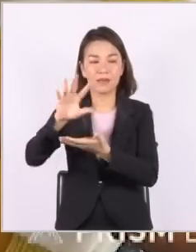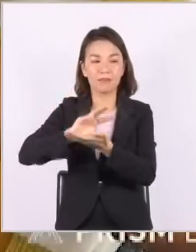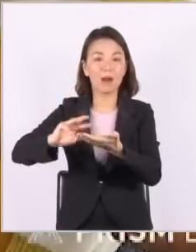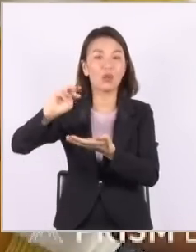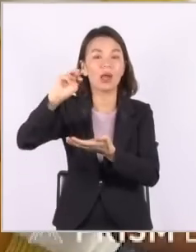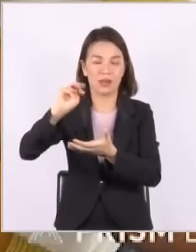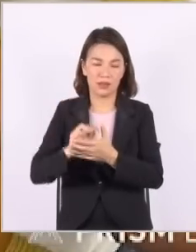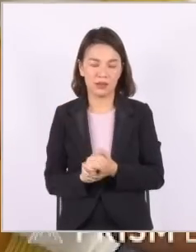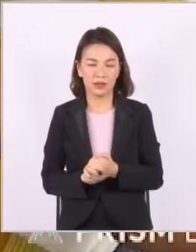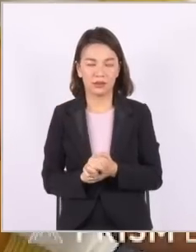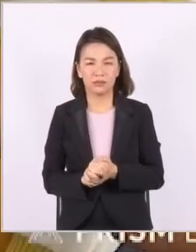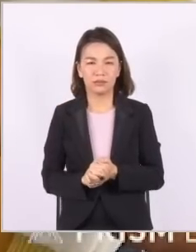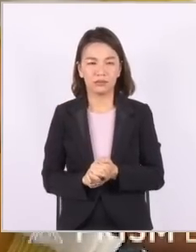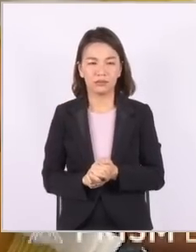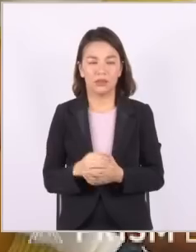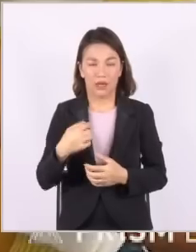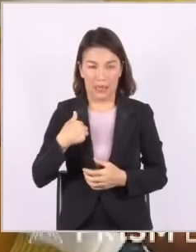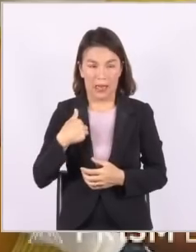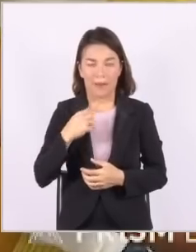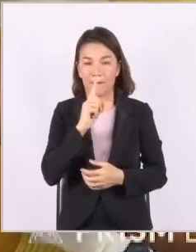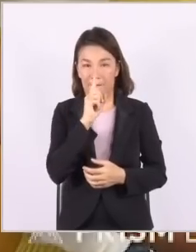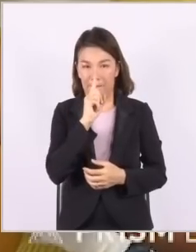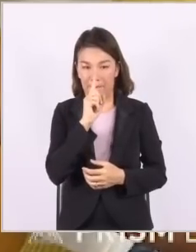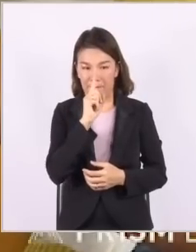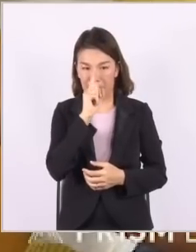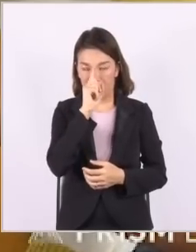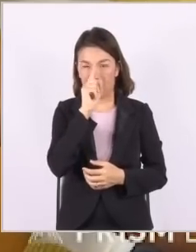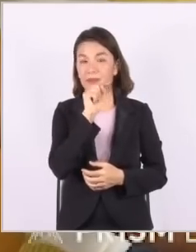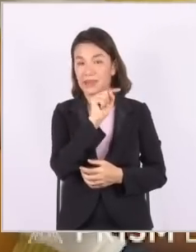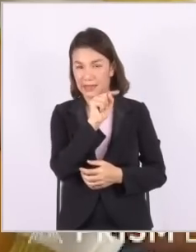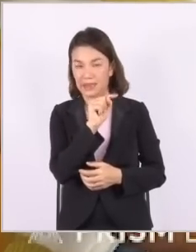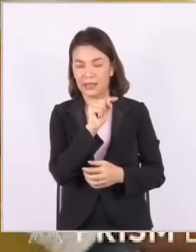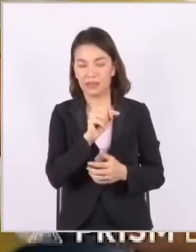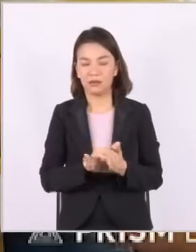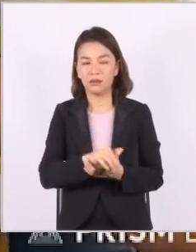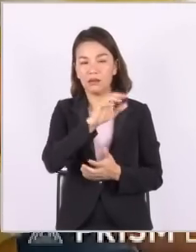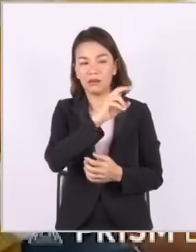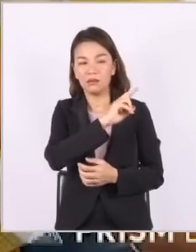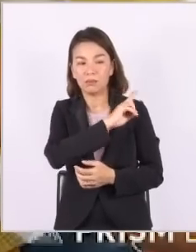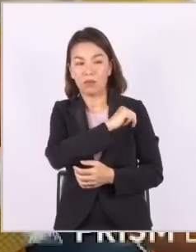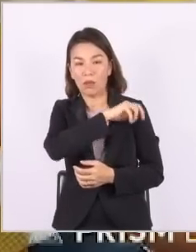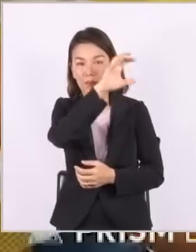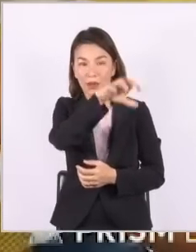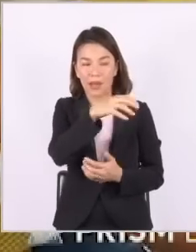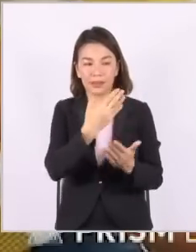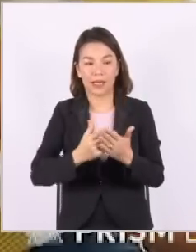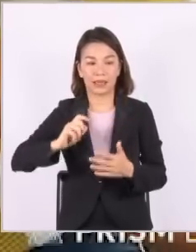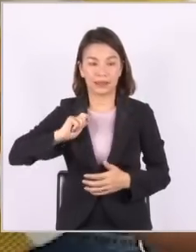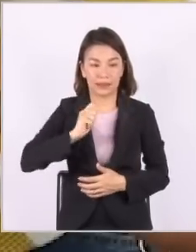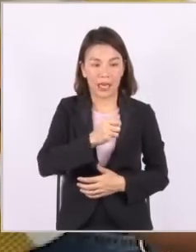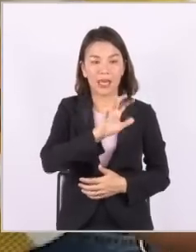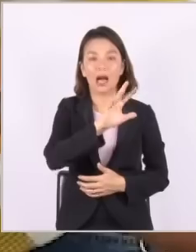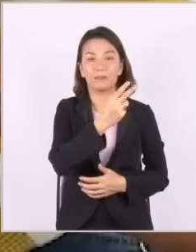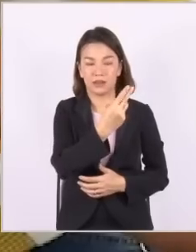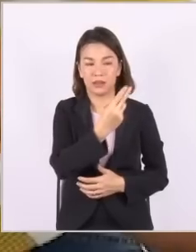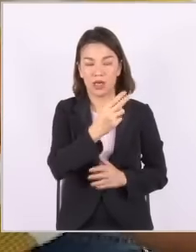แห่งหนึ่งบอกว่าก็ไปทำจมูกไปเสริมจมูกจากคลินิกที่ว่านี้เหมือนกันว่าอย่างนั้นเสียค่าใช้จ่ายไปเกือบครึ่งแสนสุดท้าย